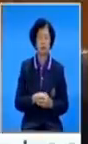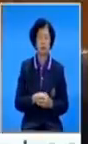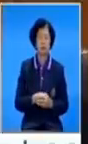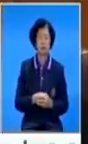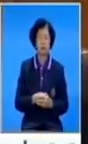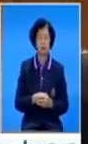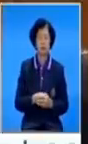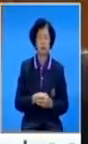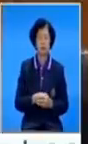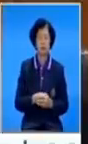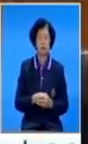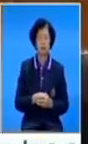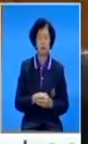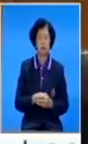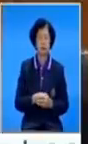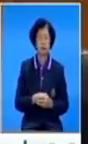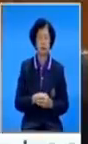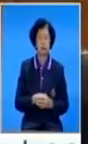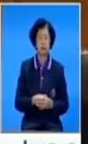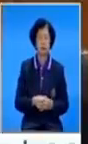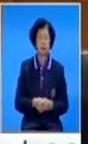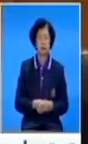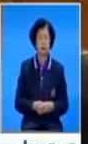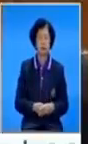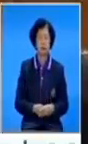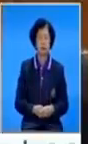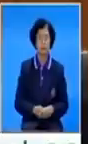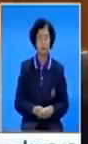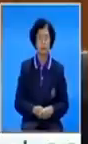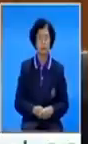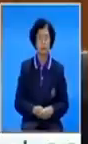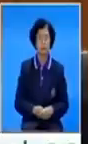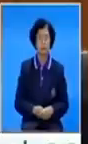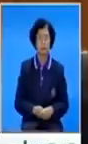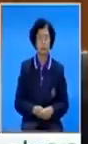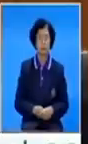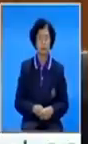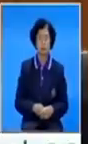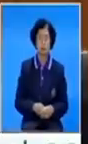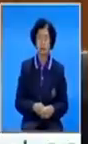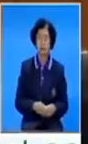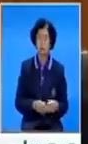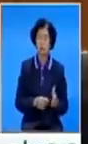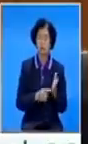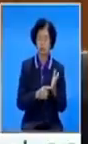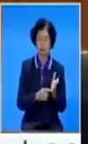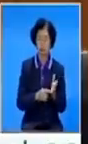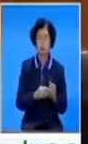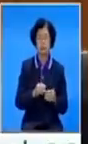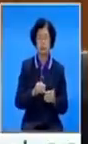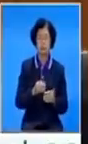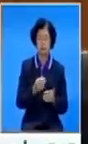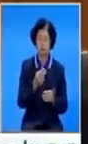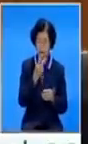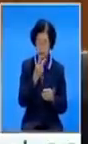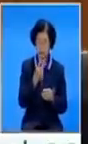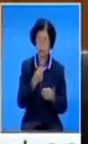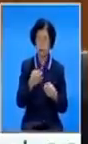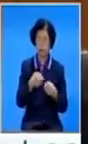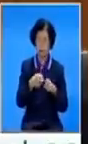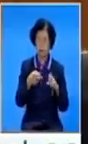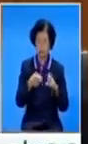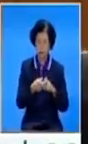าผมน่าจะวัยรุ่นมากกว่าแต่ท่านใจร้อนแสดงว่าท่านไม่ละเว้นปัญหาชาติบ้านเมืองท่านไ